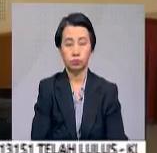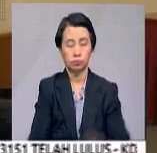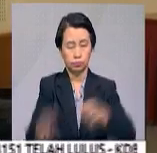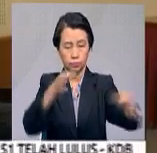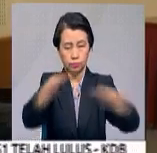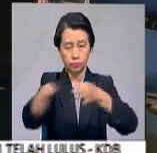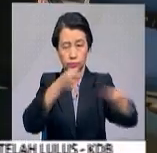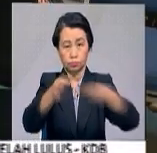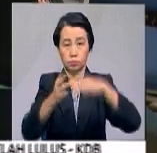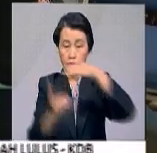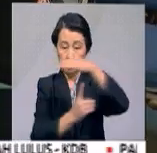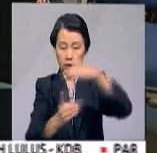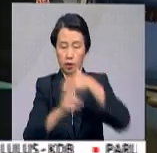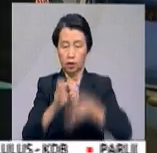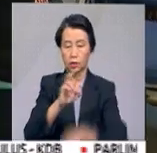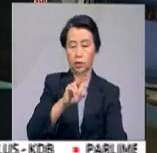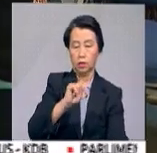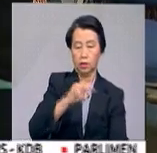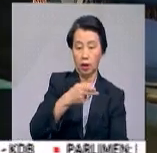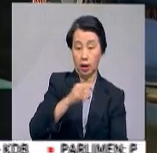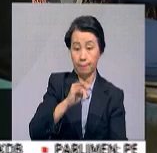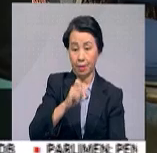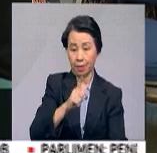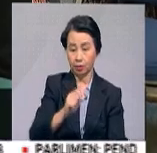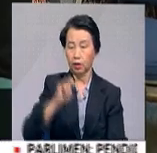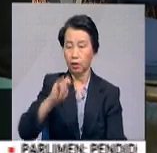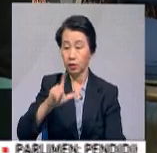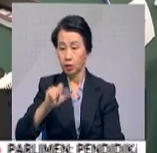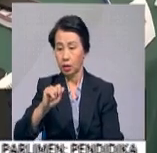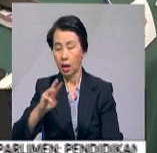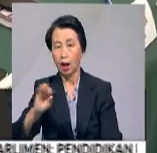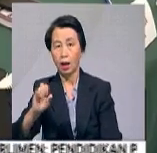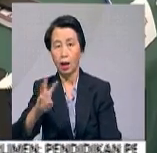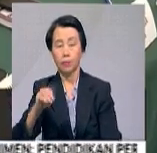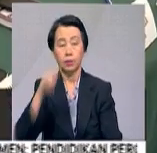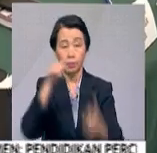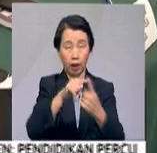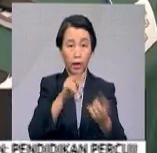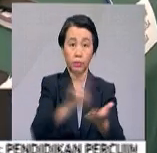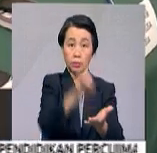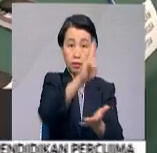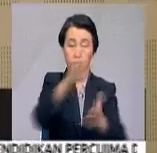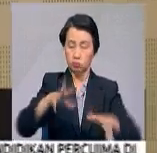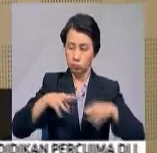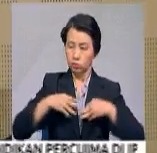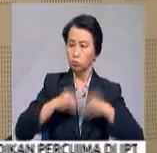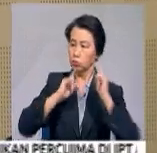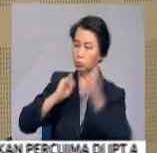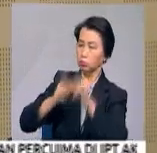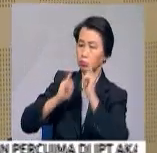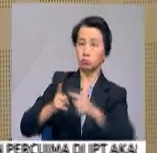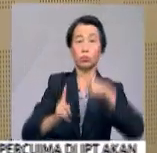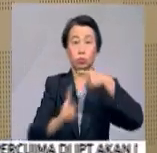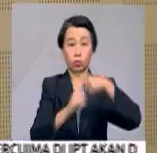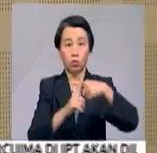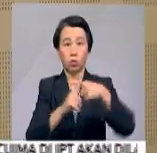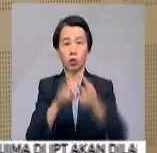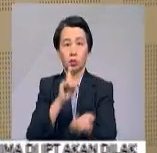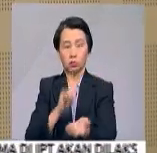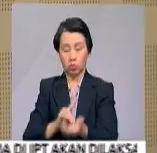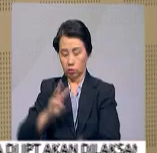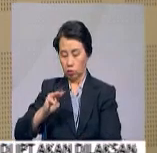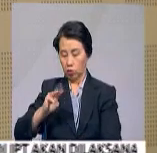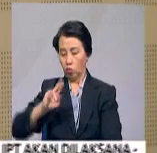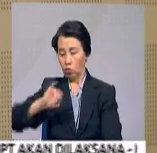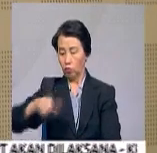Penerangan berhubung dasar rahmatan lil alamin itu kepada Pusat Pengajian Tinggi setakat ini menerima maklum balas positif. Datuk Seri Dr.